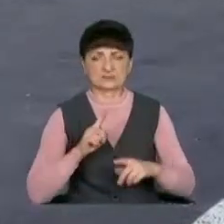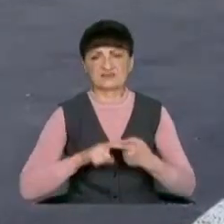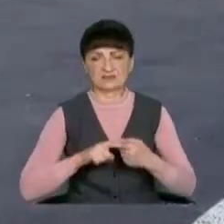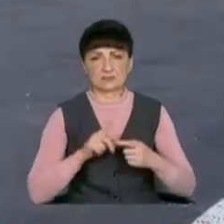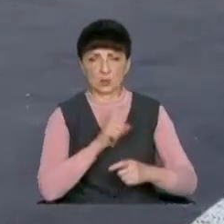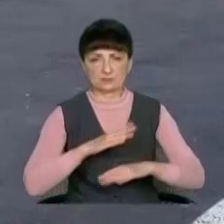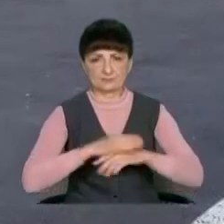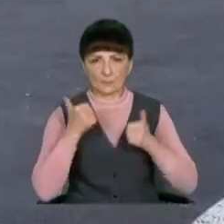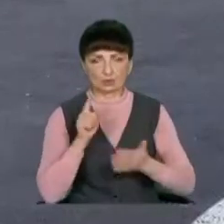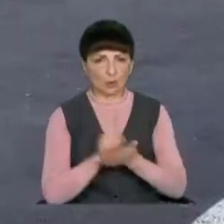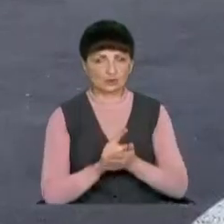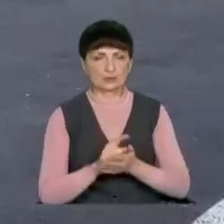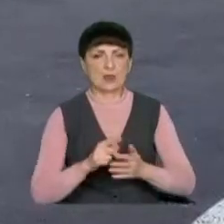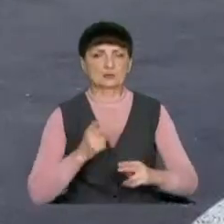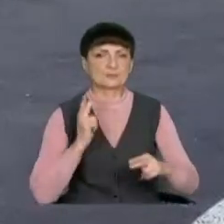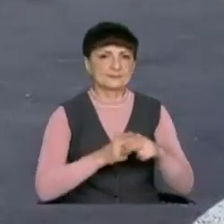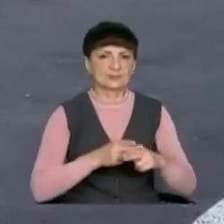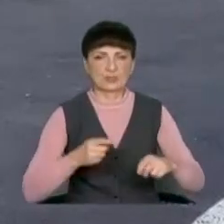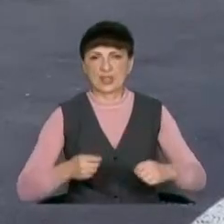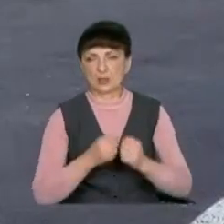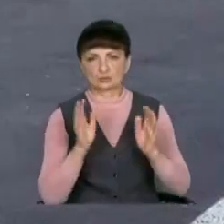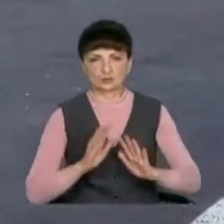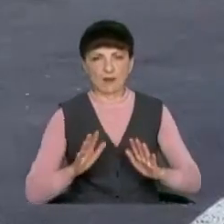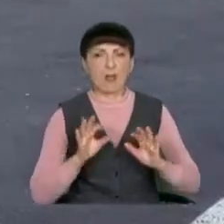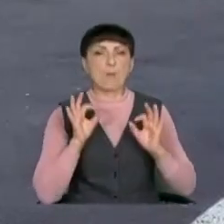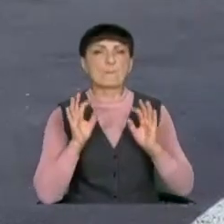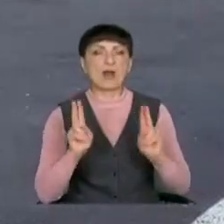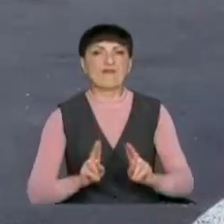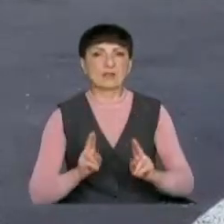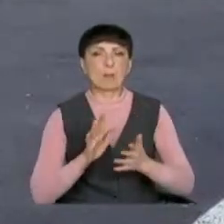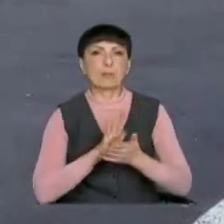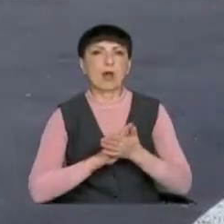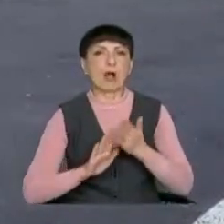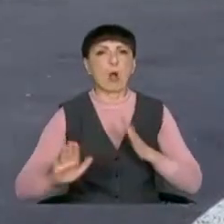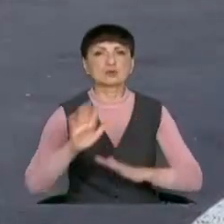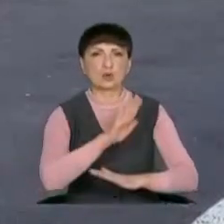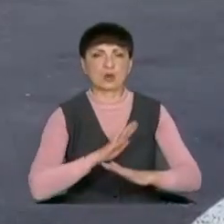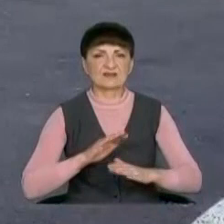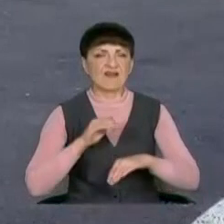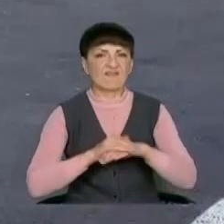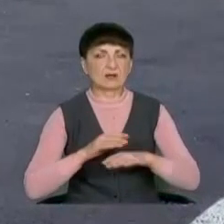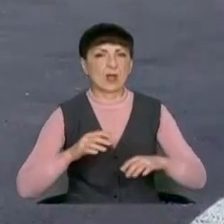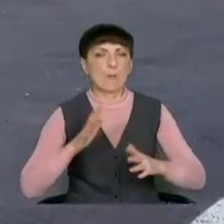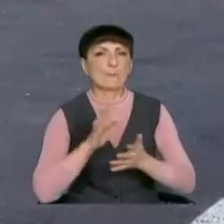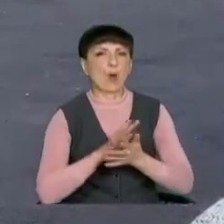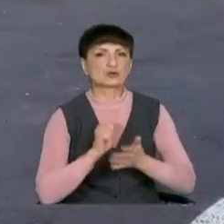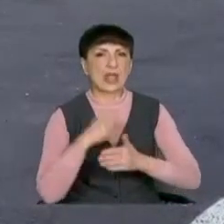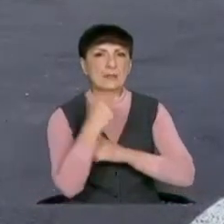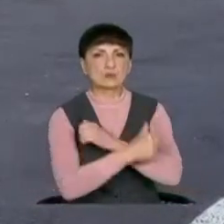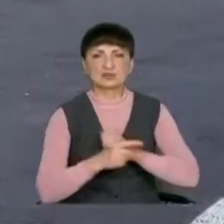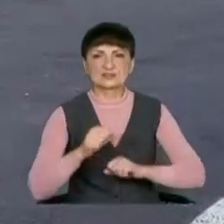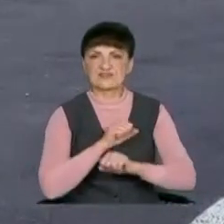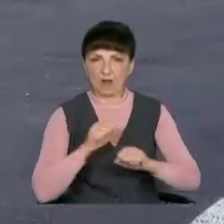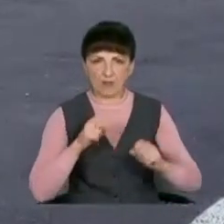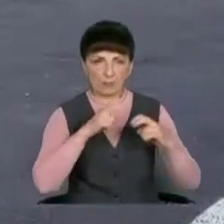пересечение нарушения правопорядка, правила благоустройства города, факты умышленных порчи имущества, также